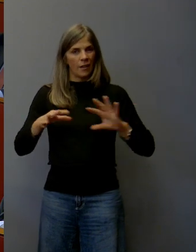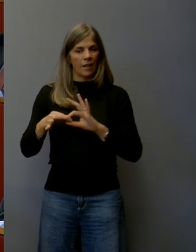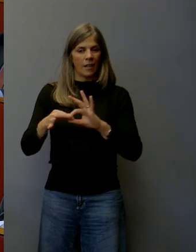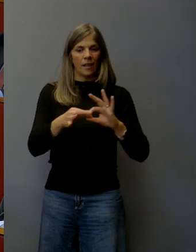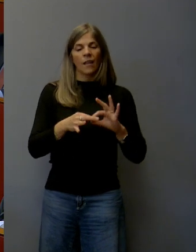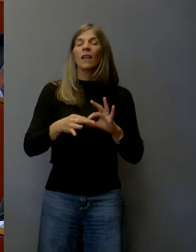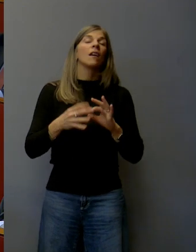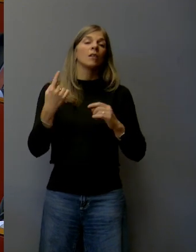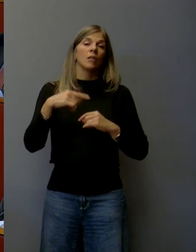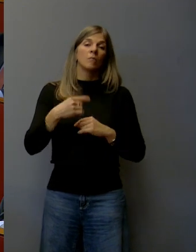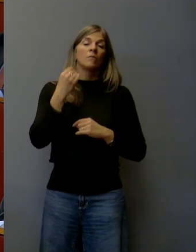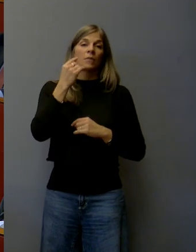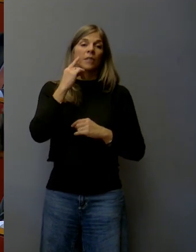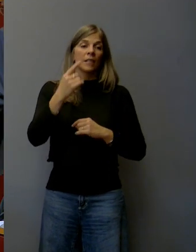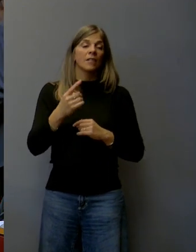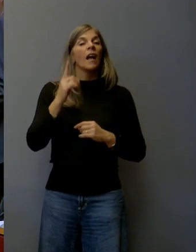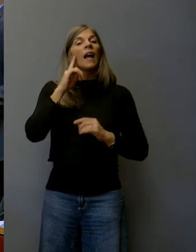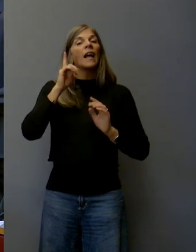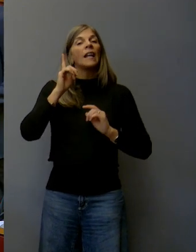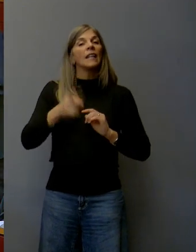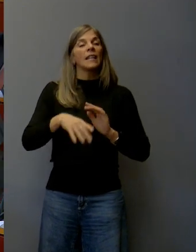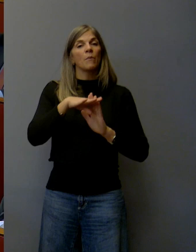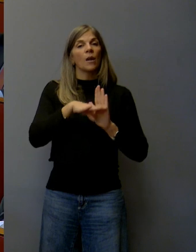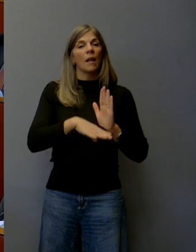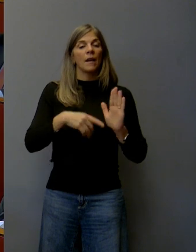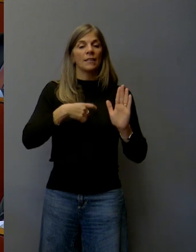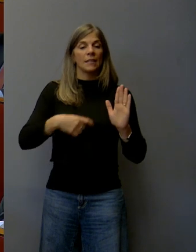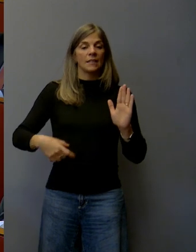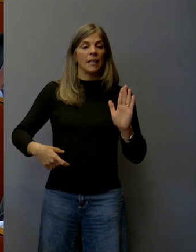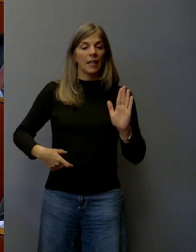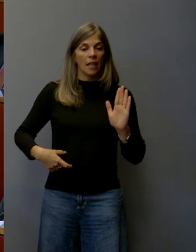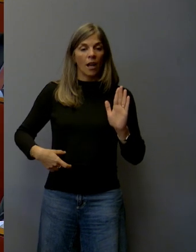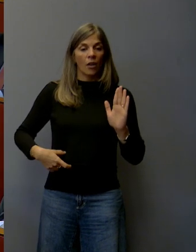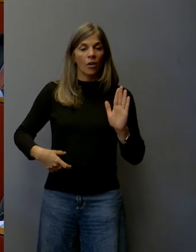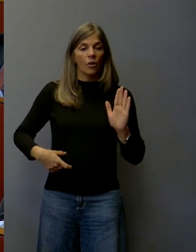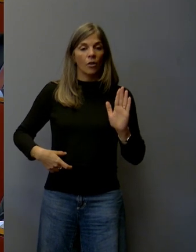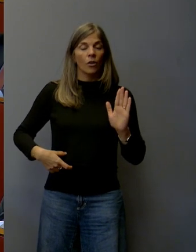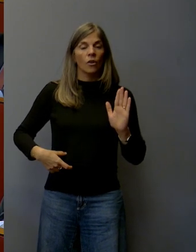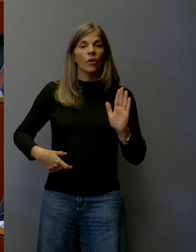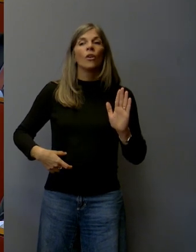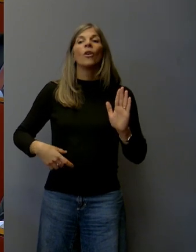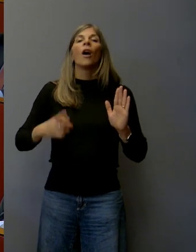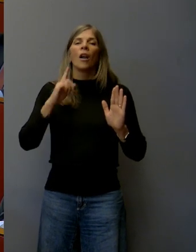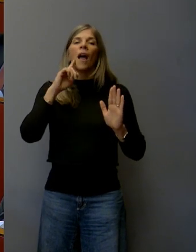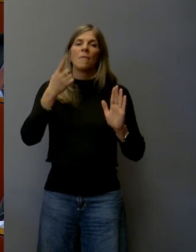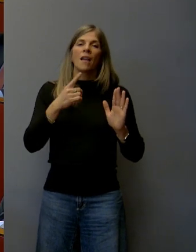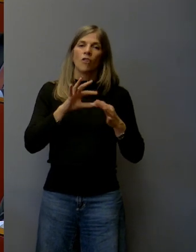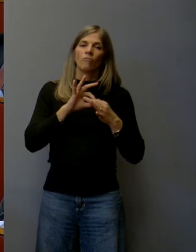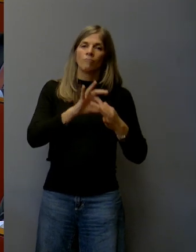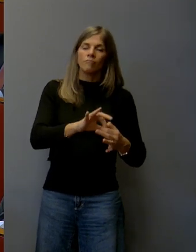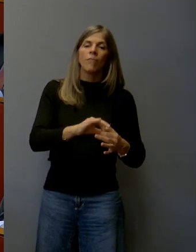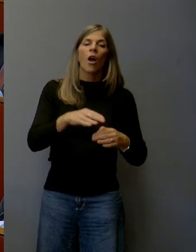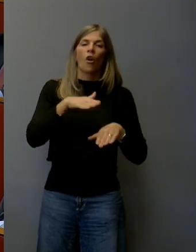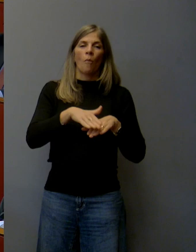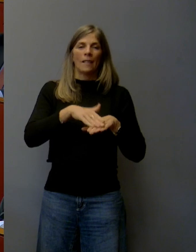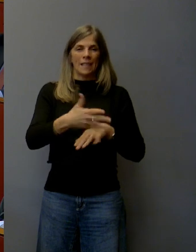conviene nelle linee programmatiche che si assumono anche competenze in materia sanitaria Quando non conviene a queste competenze non ci